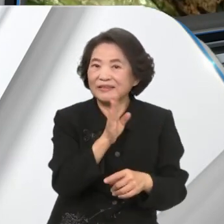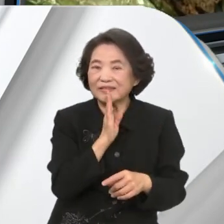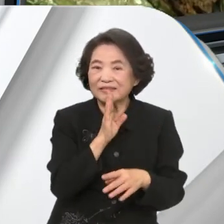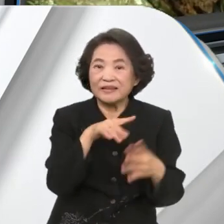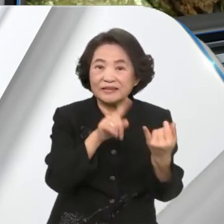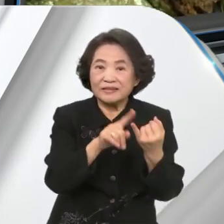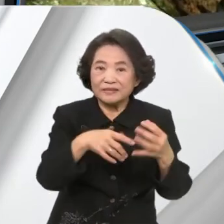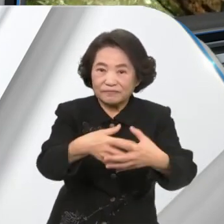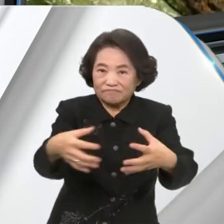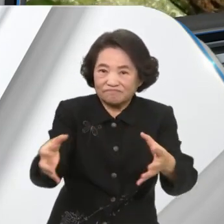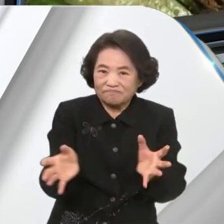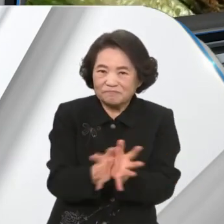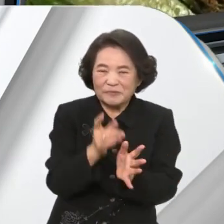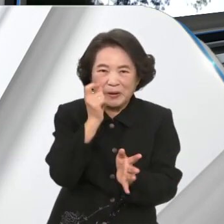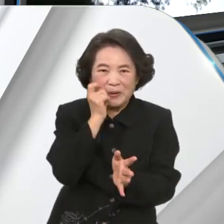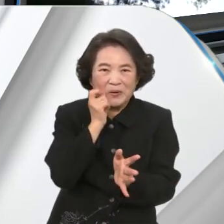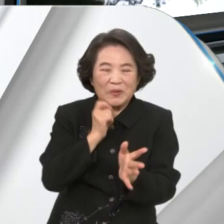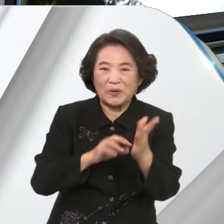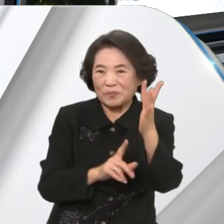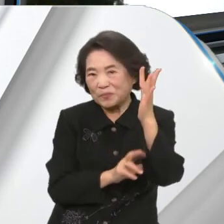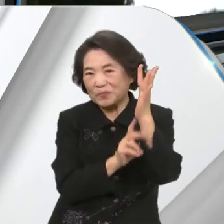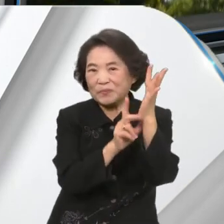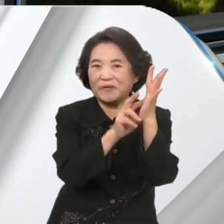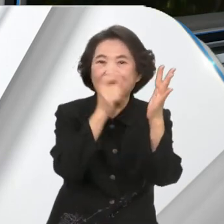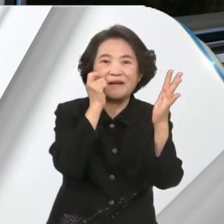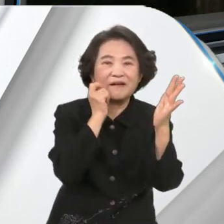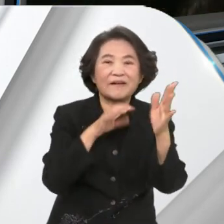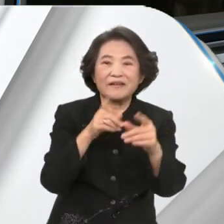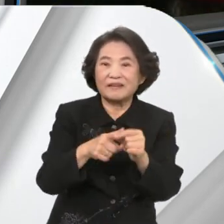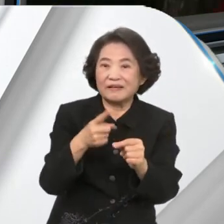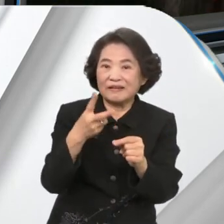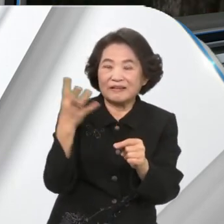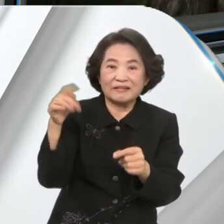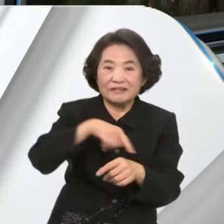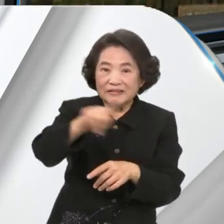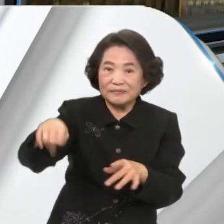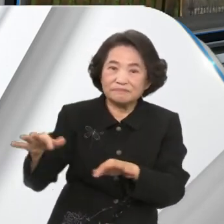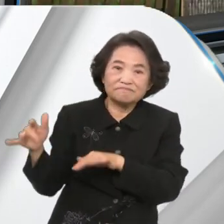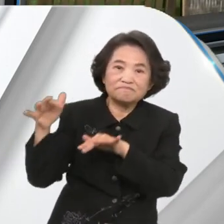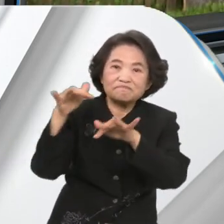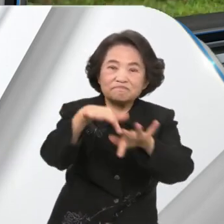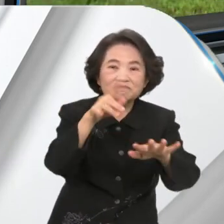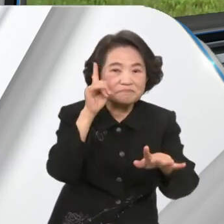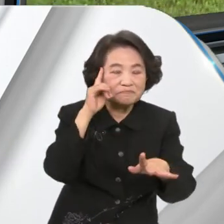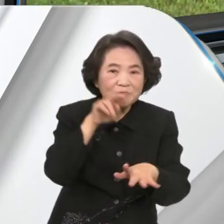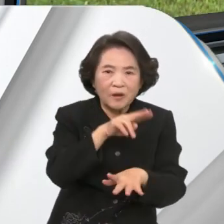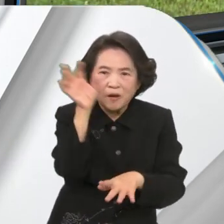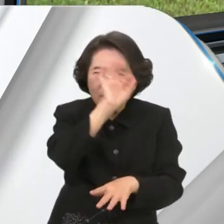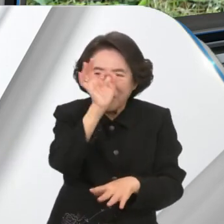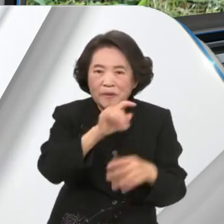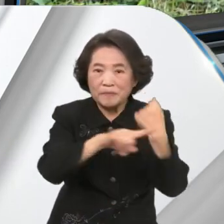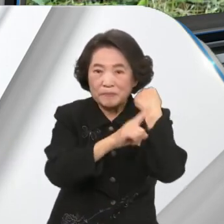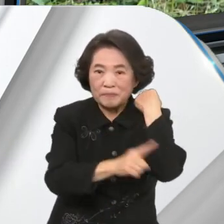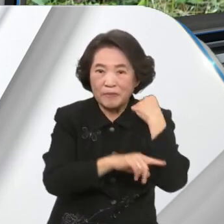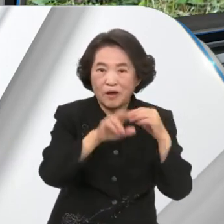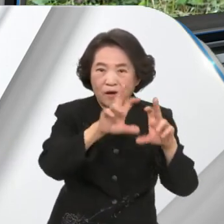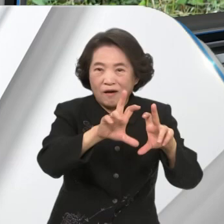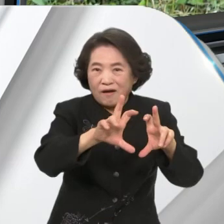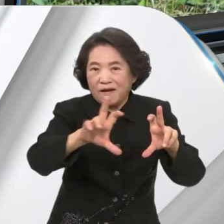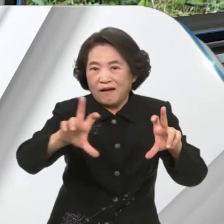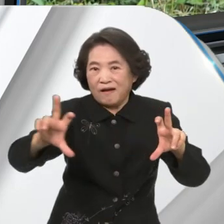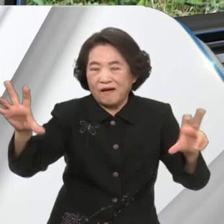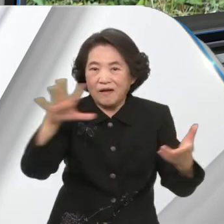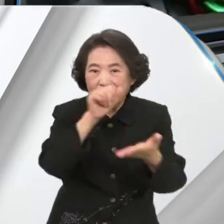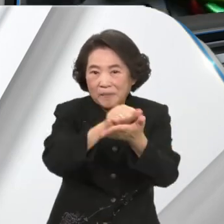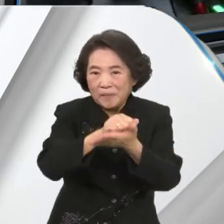员，佮有一群乡下去吃所谓的盘。按到原来，也着因那去测量同东岛台